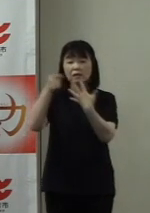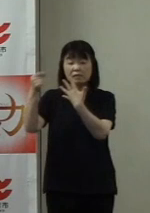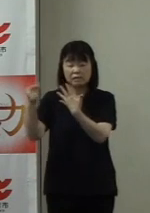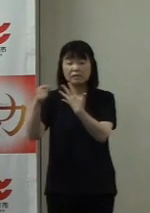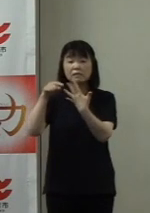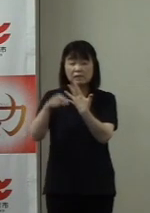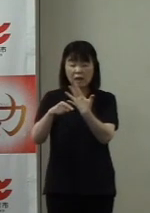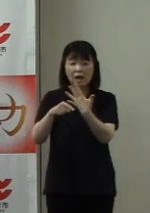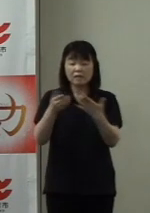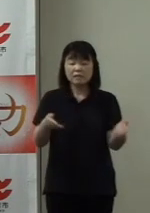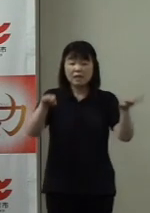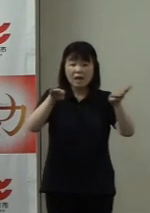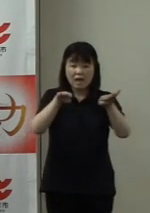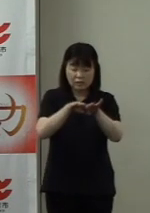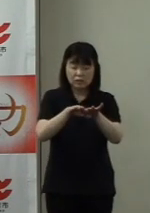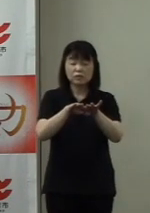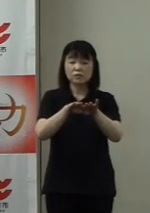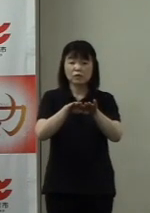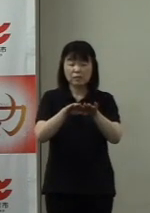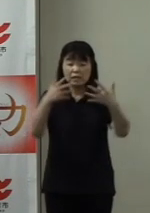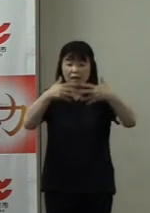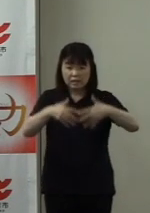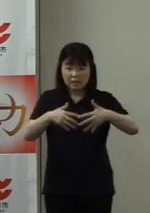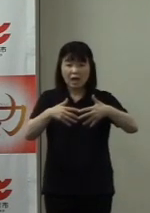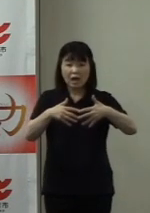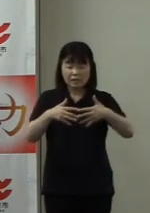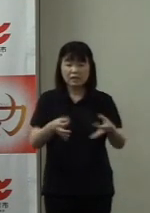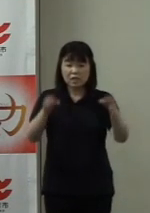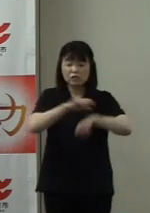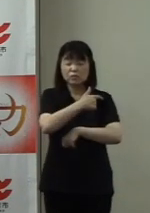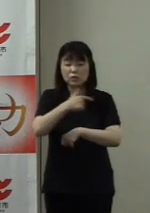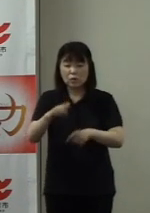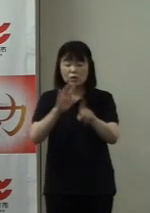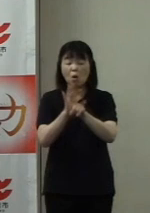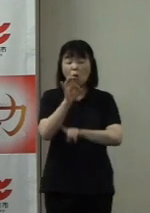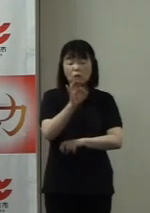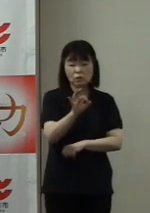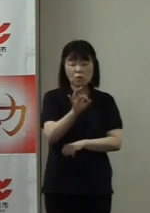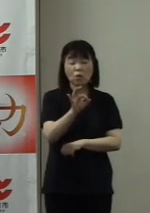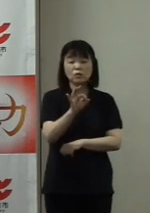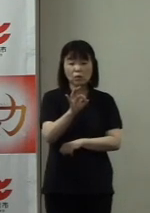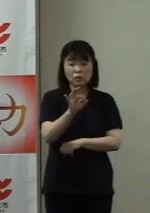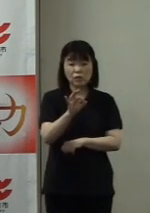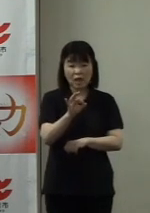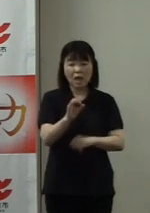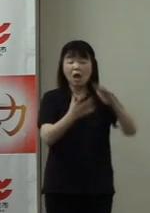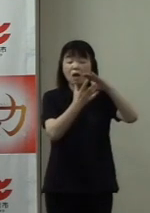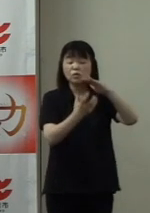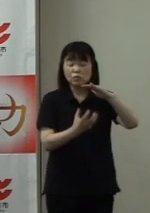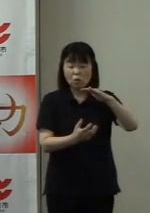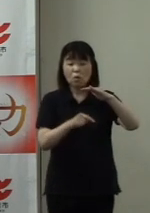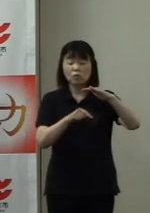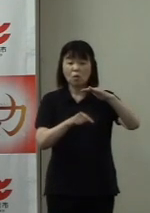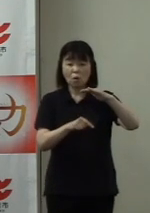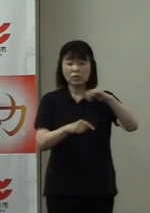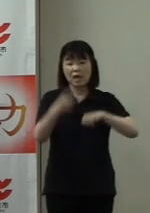業にかかる施設、また機械設備等に対する補助ということで、ブドウの方